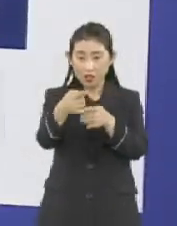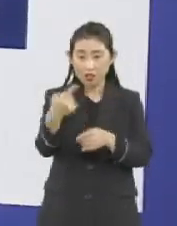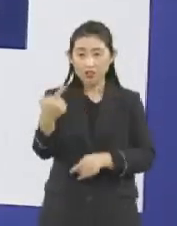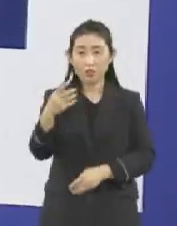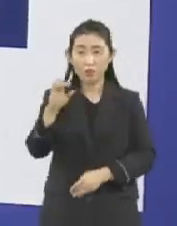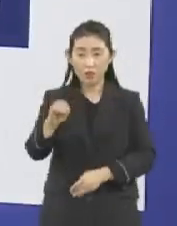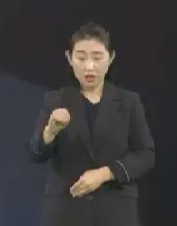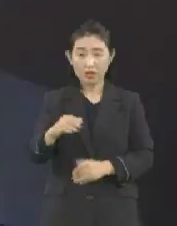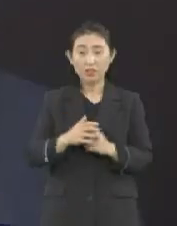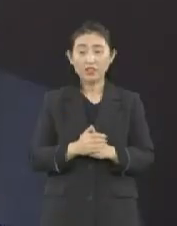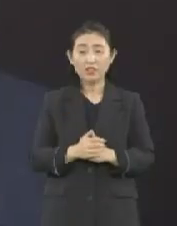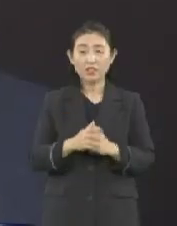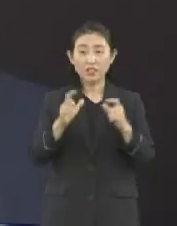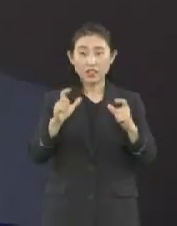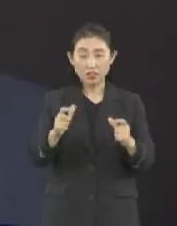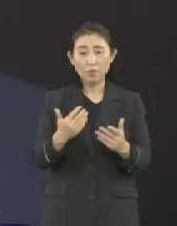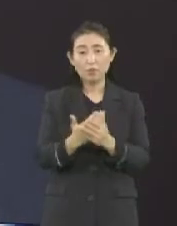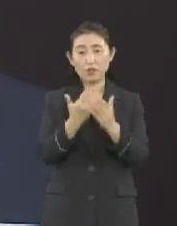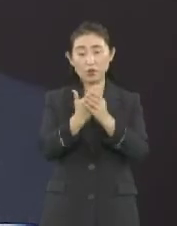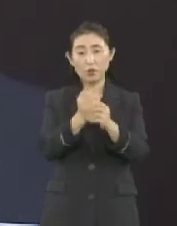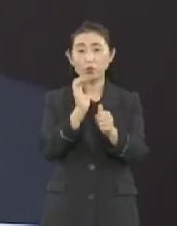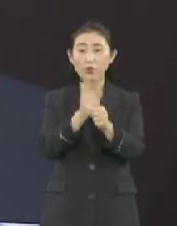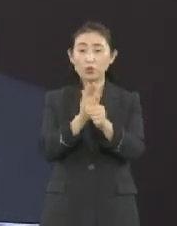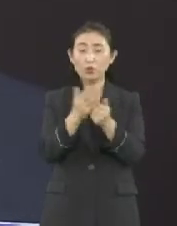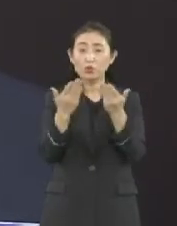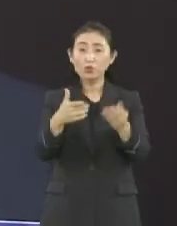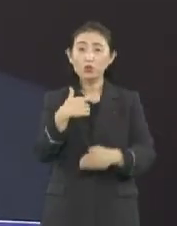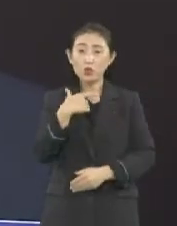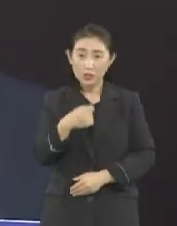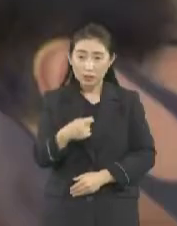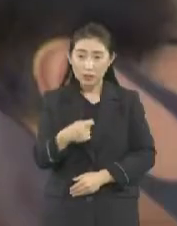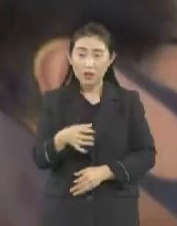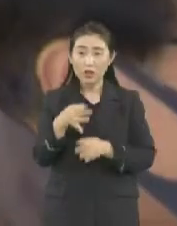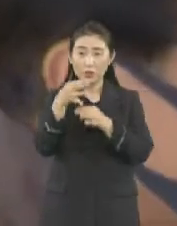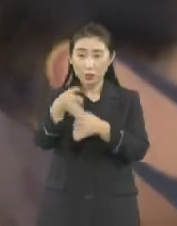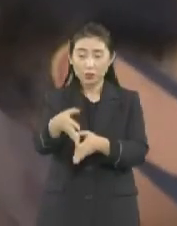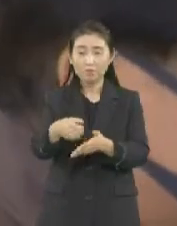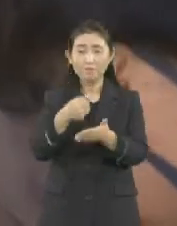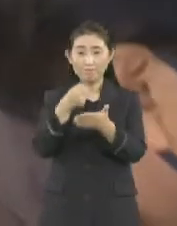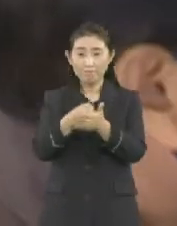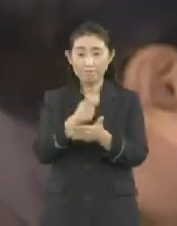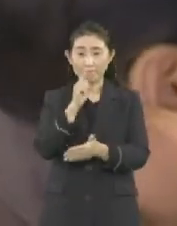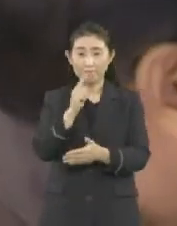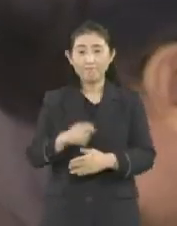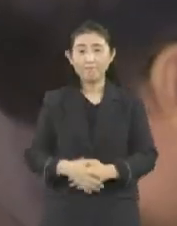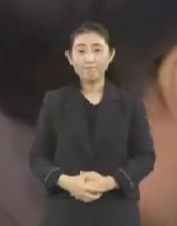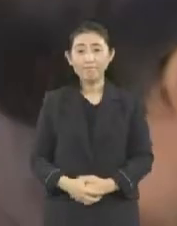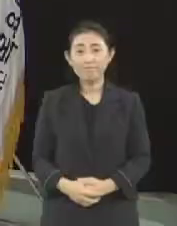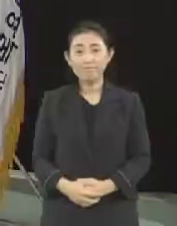회장은 지역 언론 발전에 조금이나마 도움을 주고 싶어서 기타 카기로히 했다 고 말했습니다